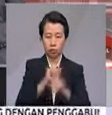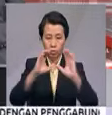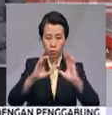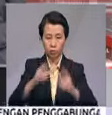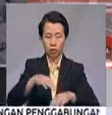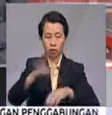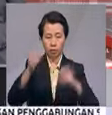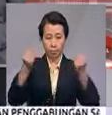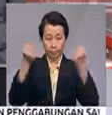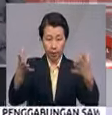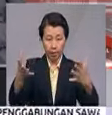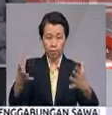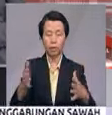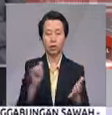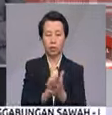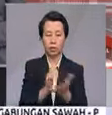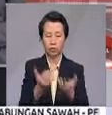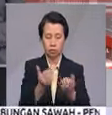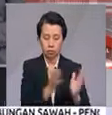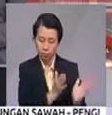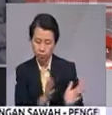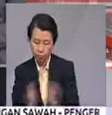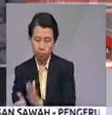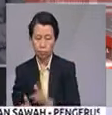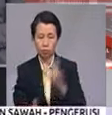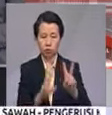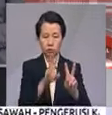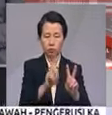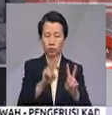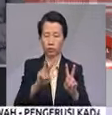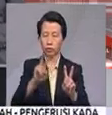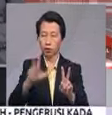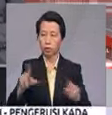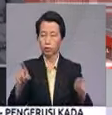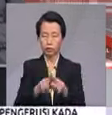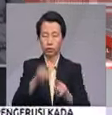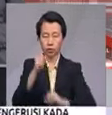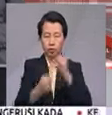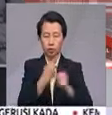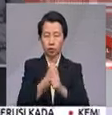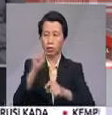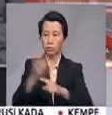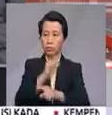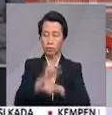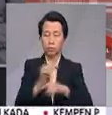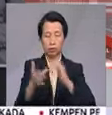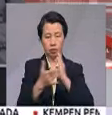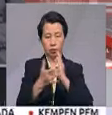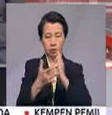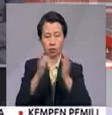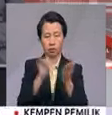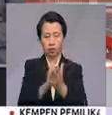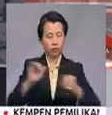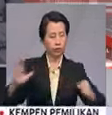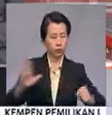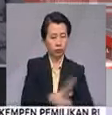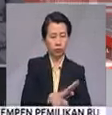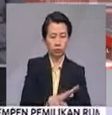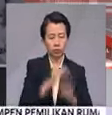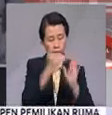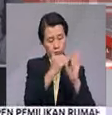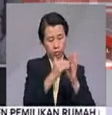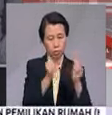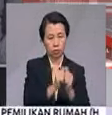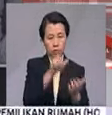lebih meluas. Ia selaras hasrat merealisasikan 2023 sebagai tahun penggunaan teknologi itu sepenuhnya. Perinciannya